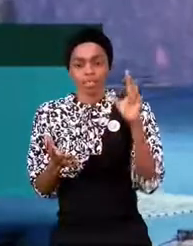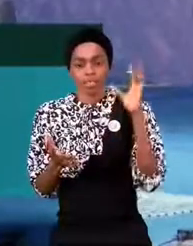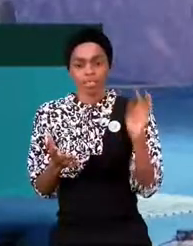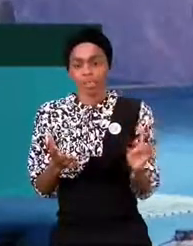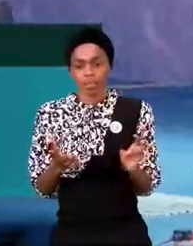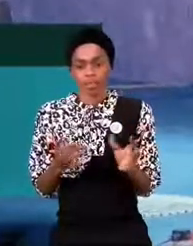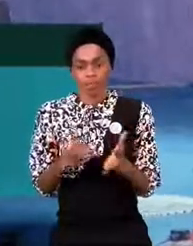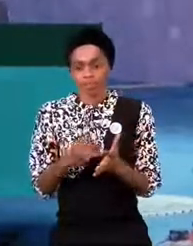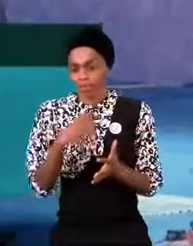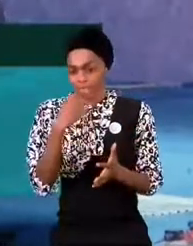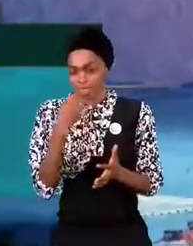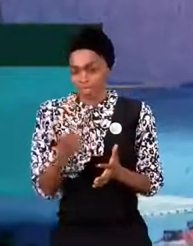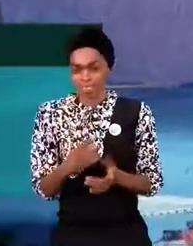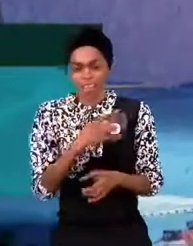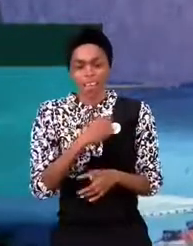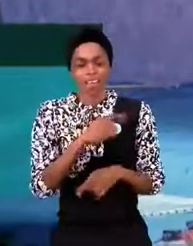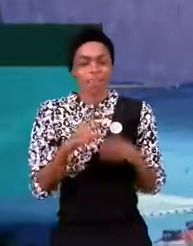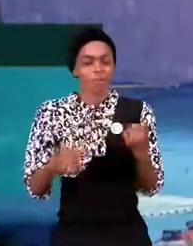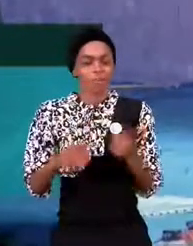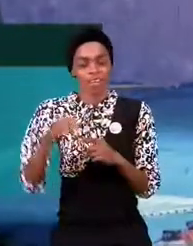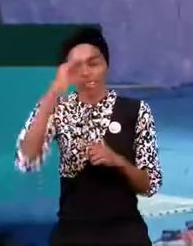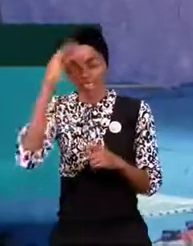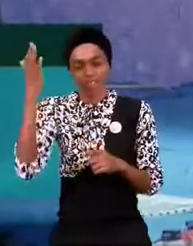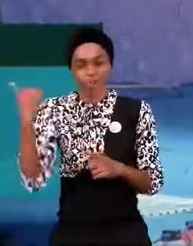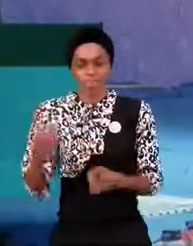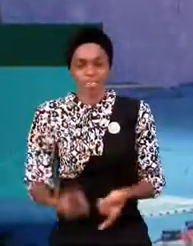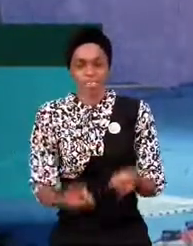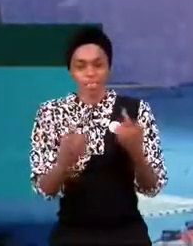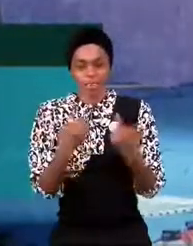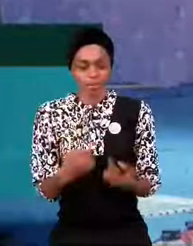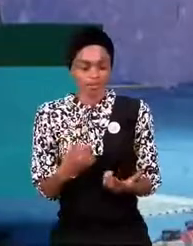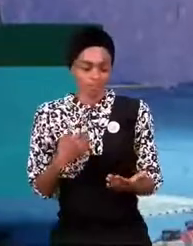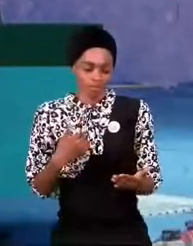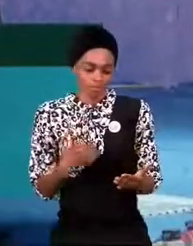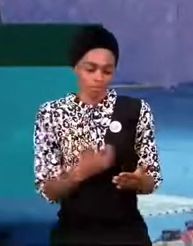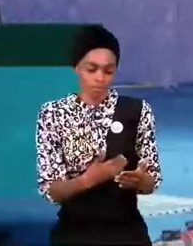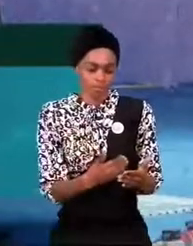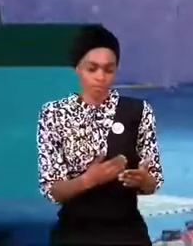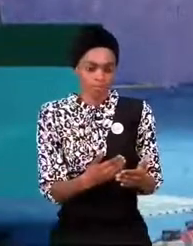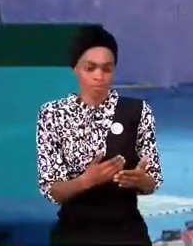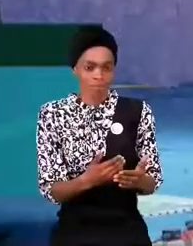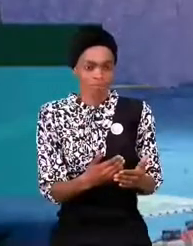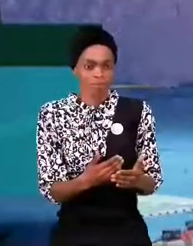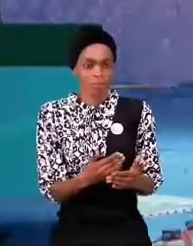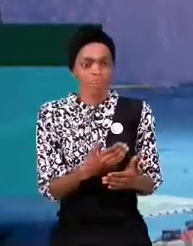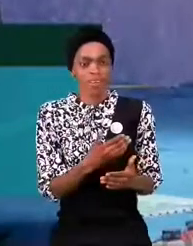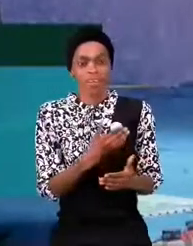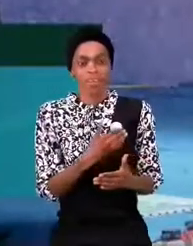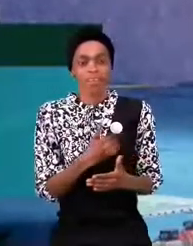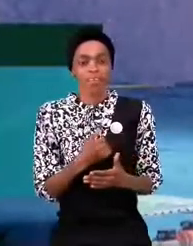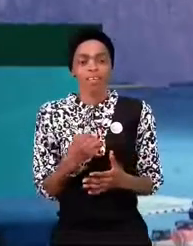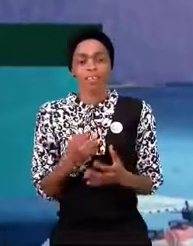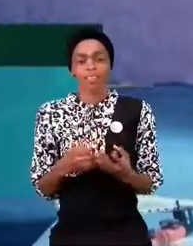Et lorsque déjà il approchait de Jérusalem vers la descente de la montagne